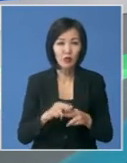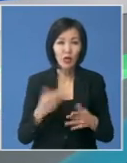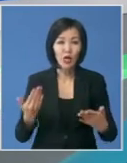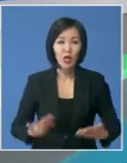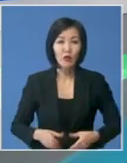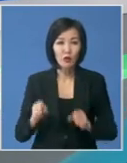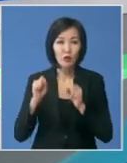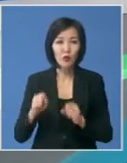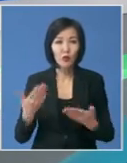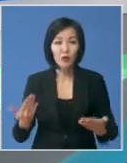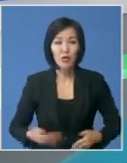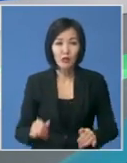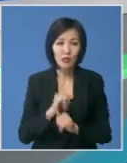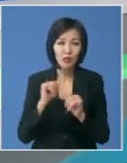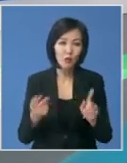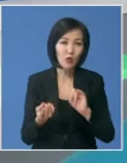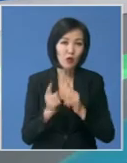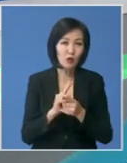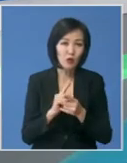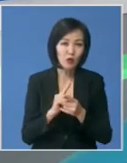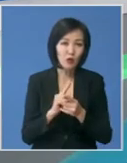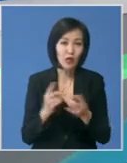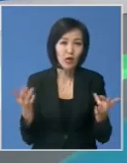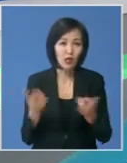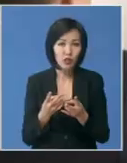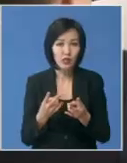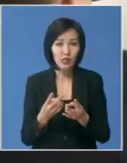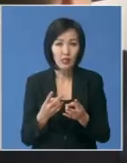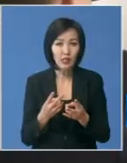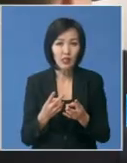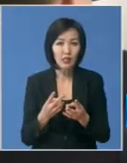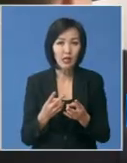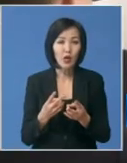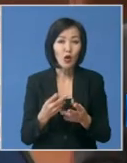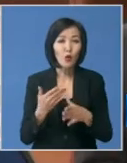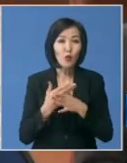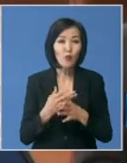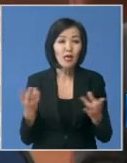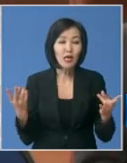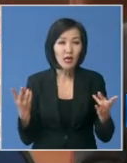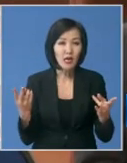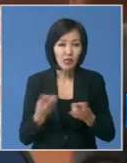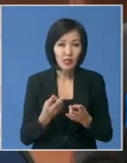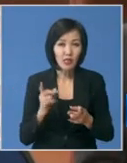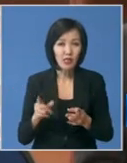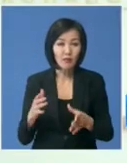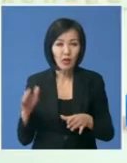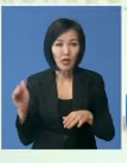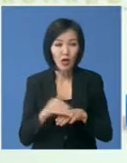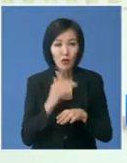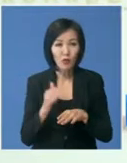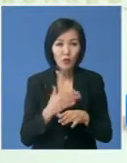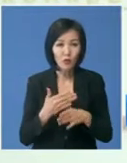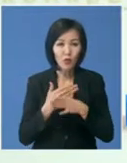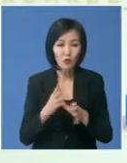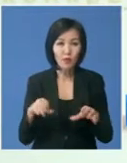үшін жағдай жасау дейді жиында сөз алғандар. Бір сөзбен айтқанда нағыз мұқтаж жандарға ғана қамқорлық жасалады. Бұдан кейін әлеуметтік